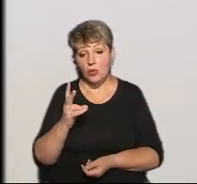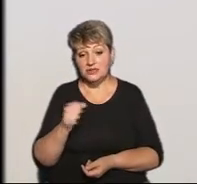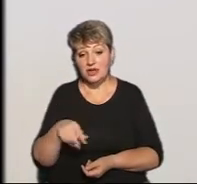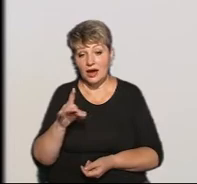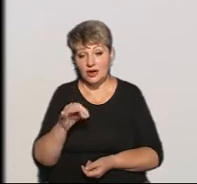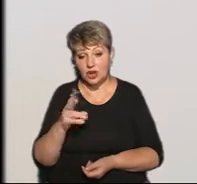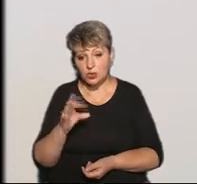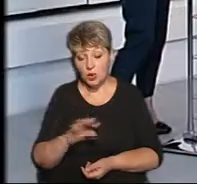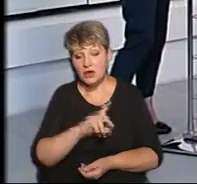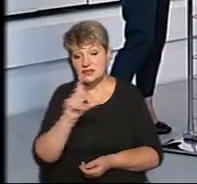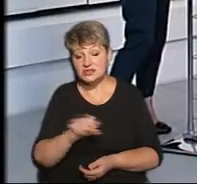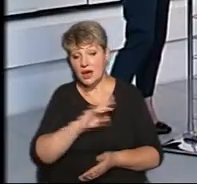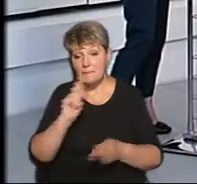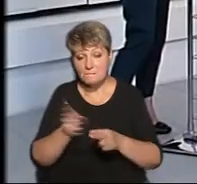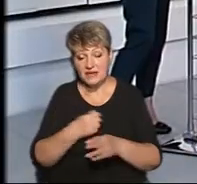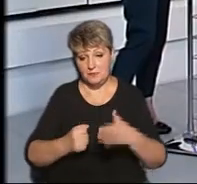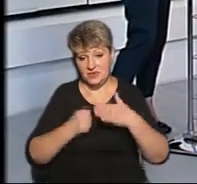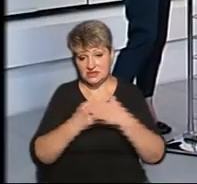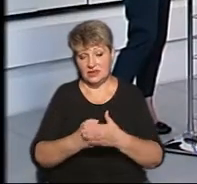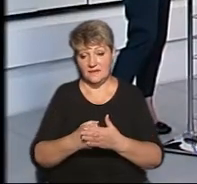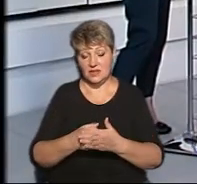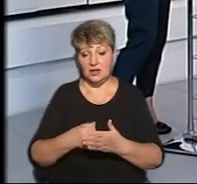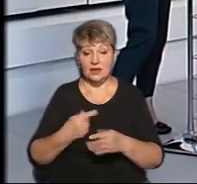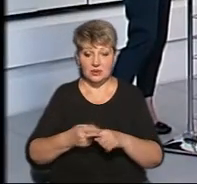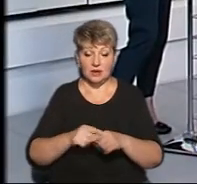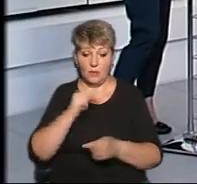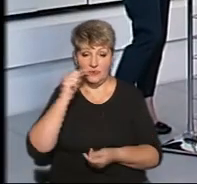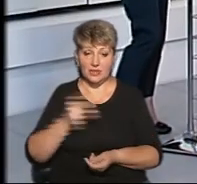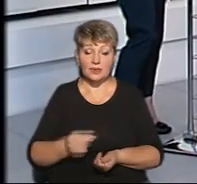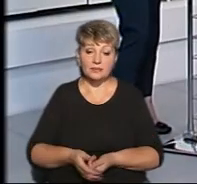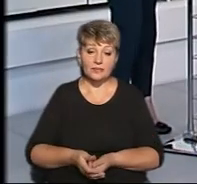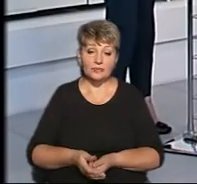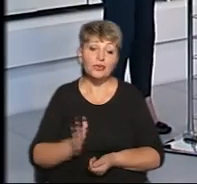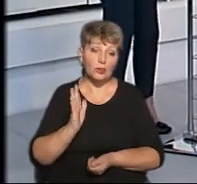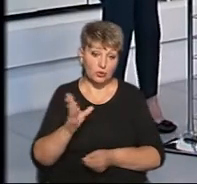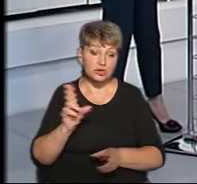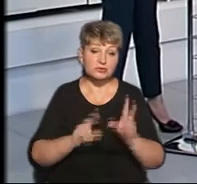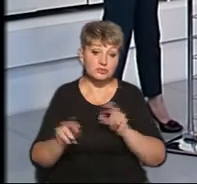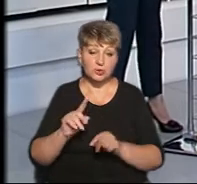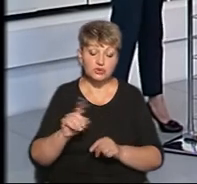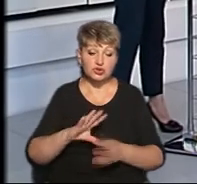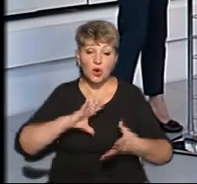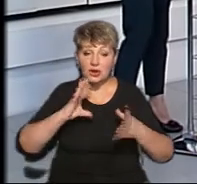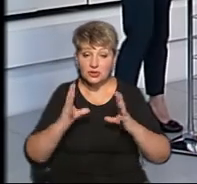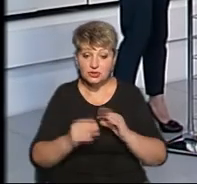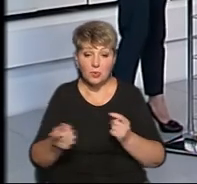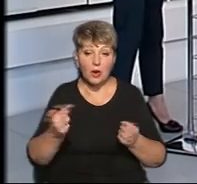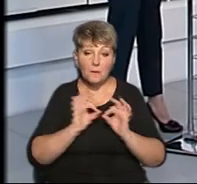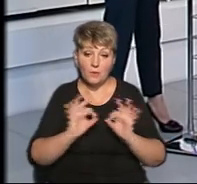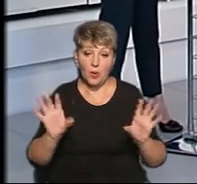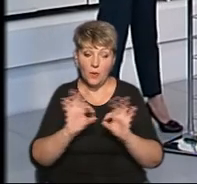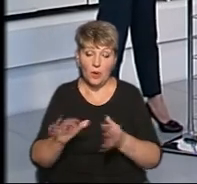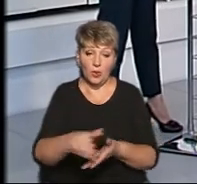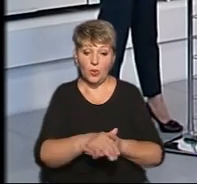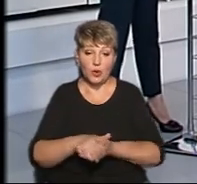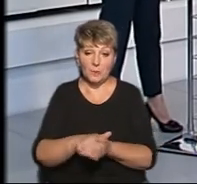за безпідставне порушення кримінальних справ. Пане Гене, є що прокоментувати? Ну, будемо сподіватися, що за результатами ви поінформуєте громадськість. ЄДР.